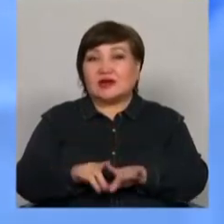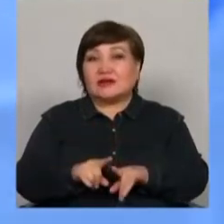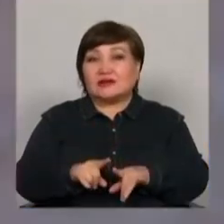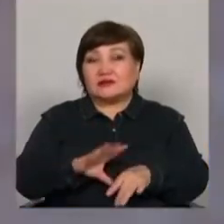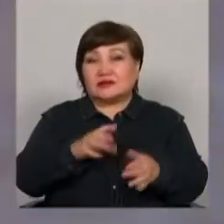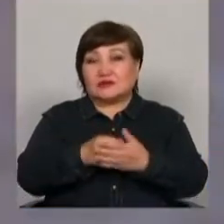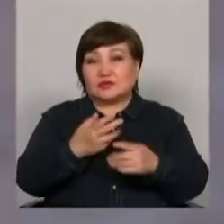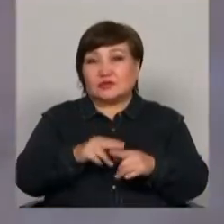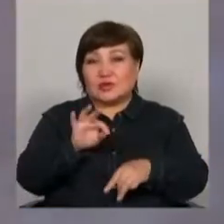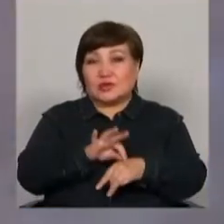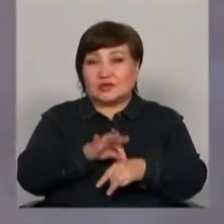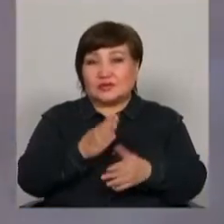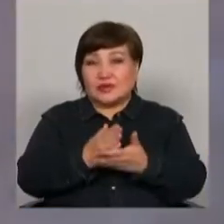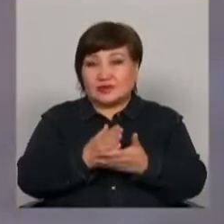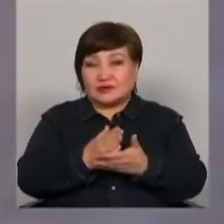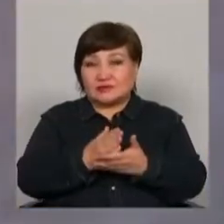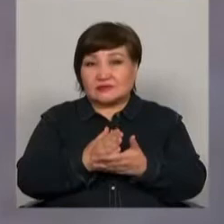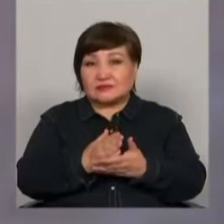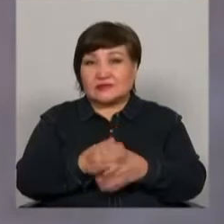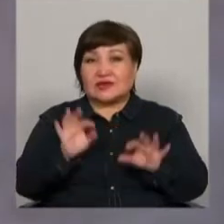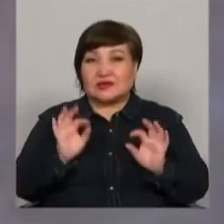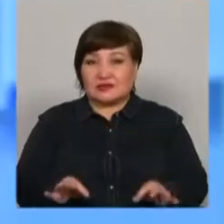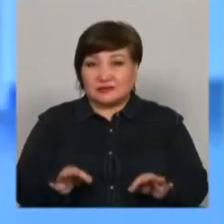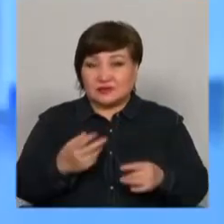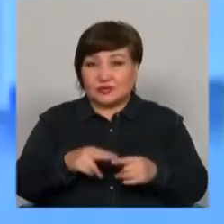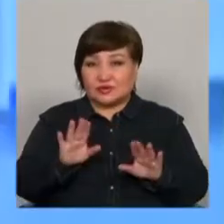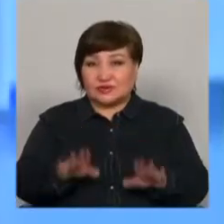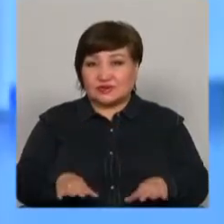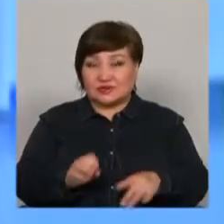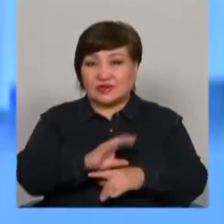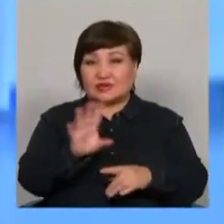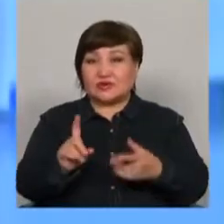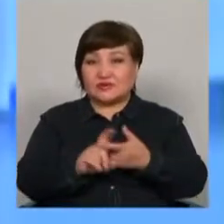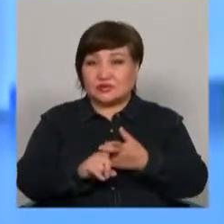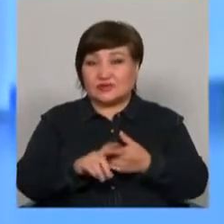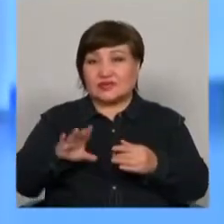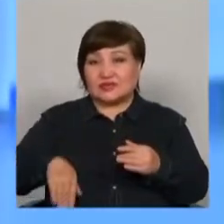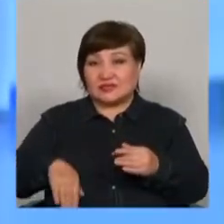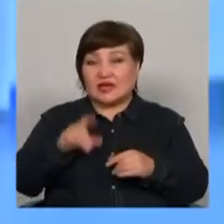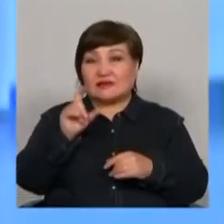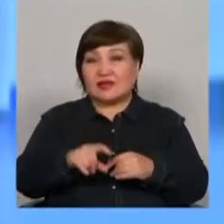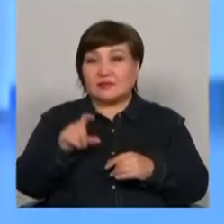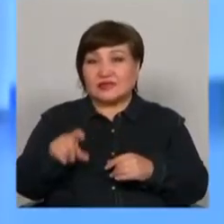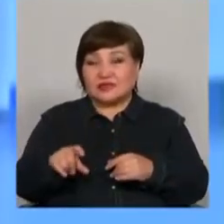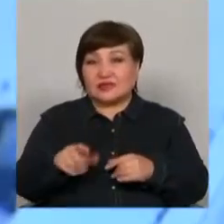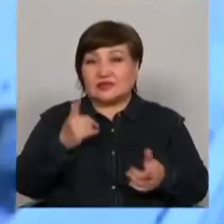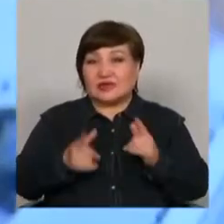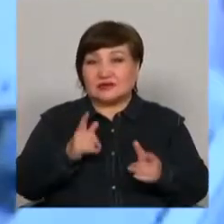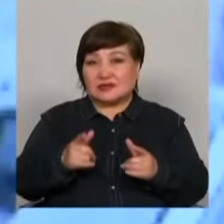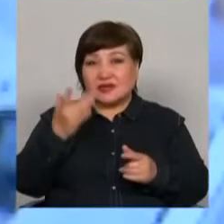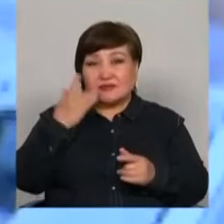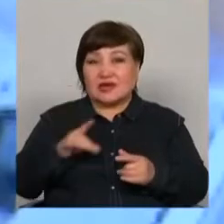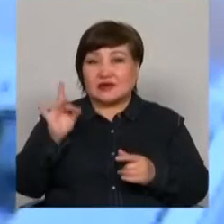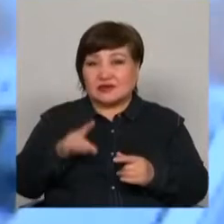бар, әйтеуір бір ақпарат қалды. Әрине, бұл жерде коронавирустен кейін адамда нақты мәңгілік